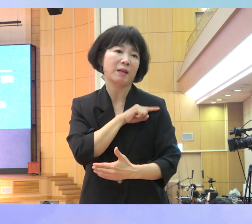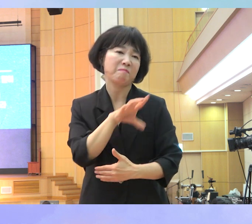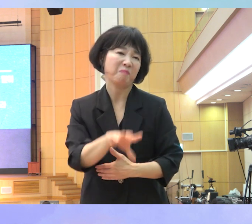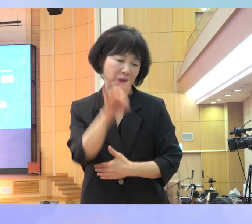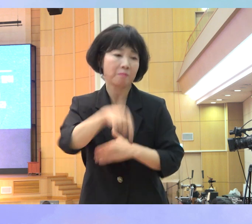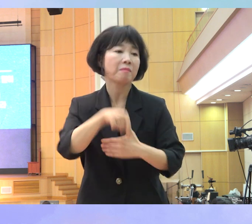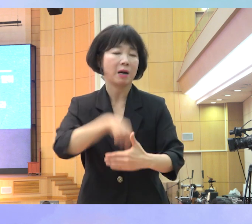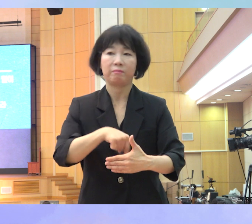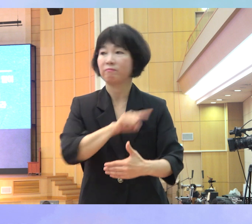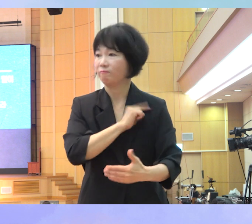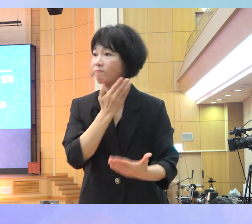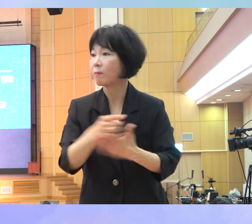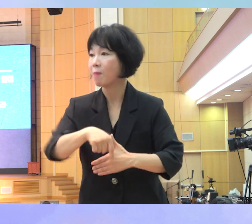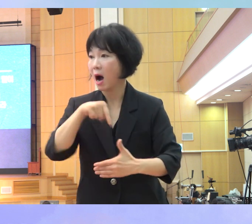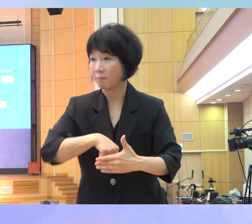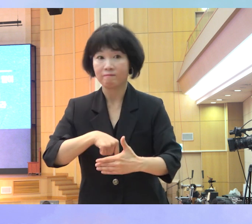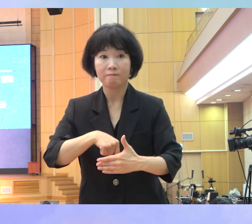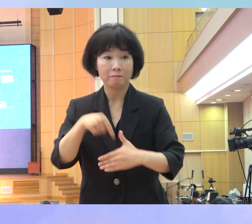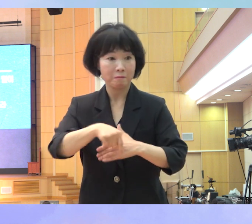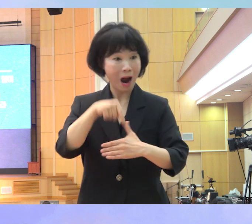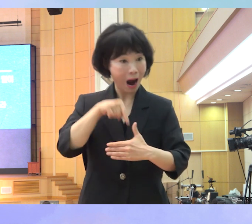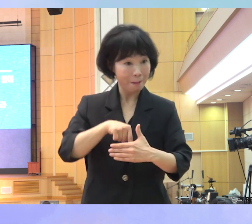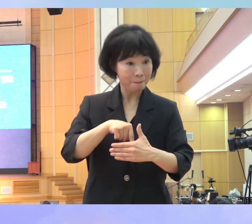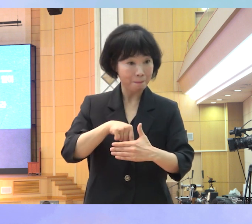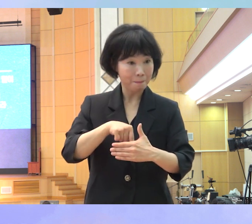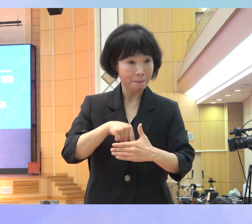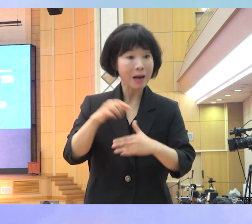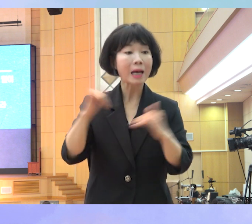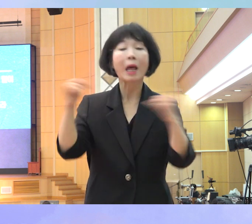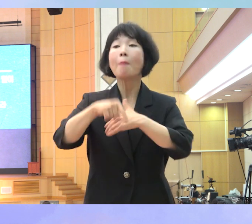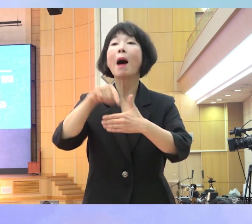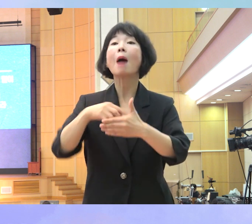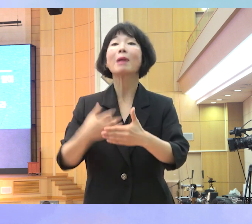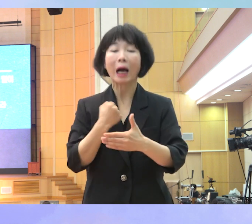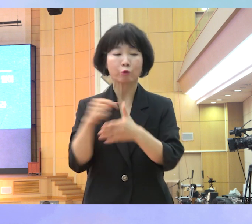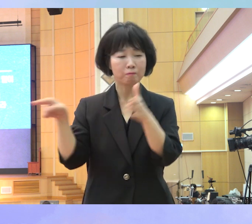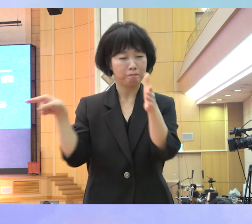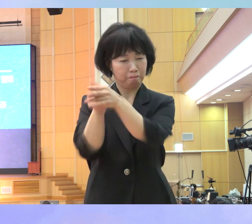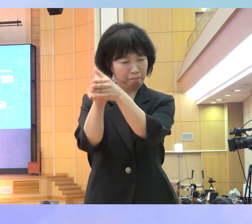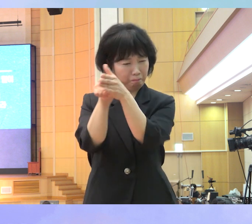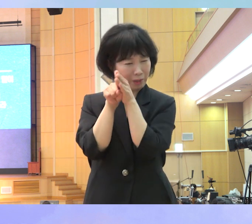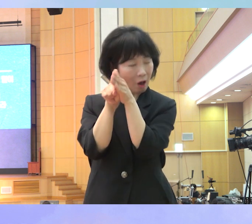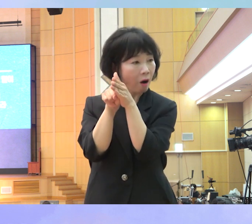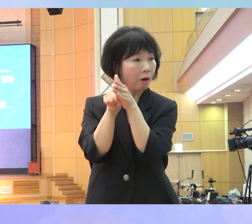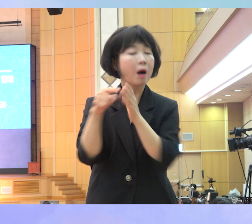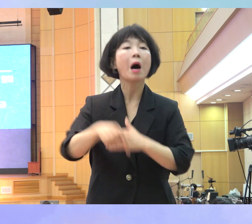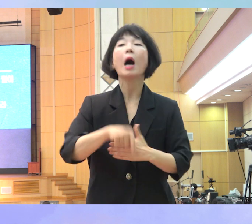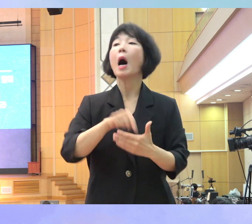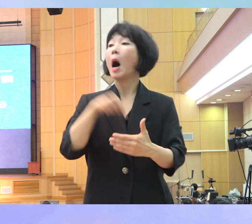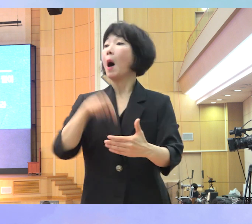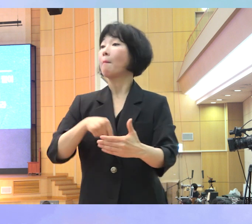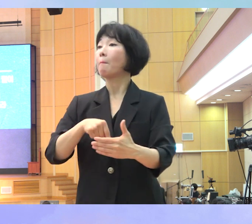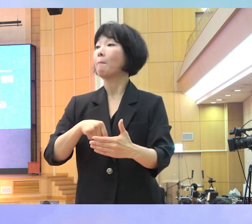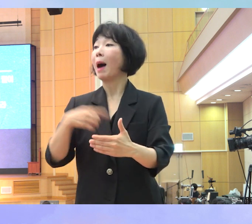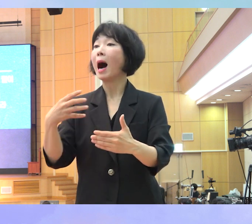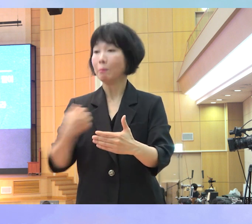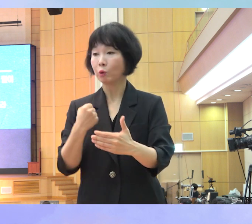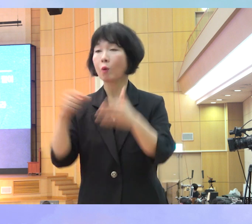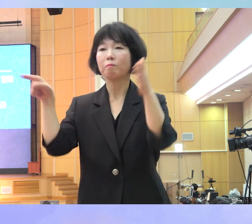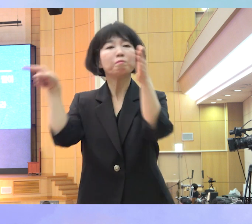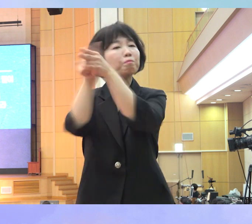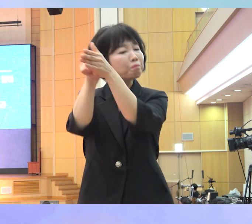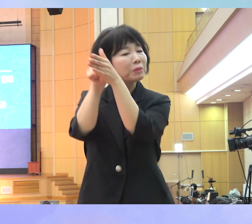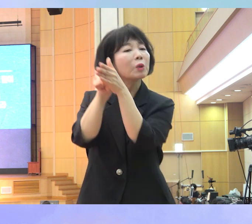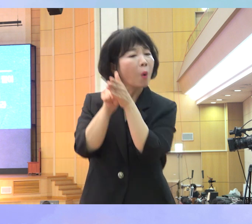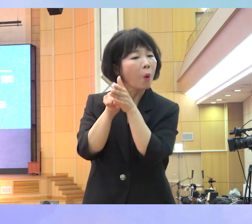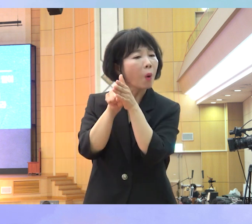있습니다. 사람이 마음으로 믿어. 뭘로 믿어요? 그렇죠. 마음으로 먼저